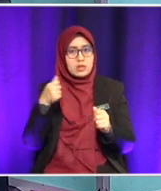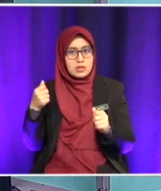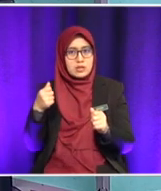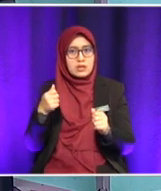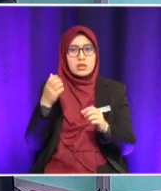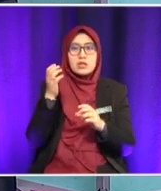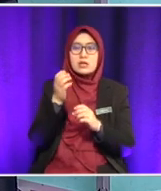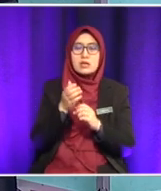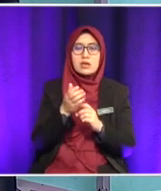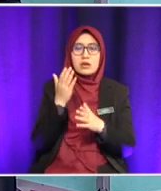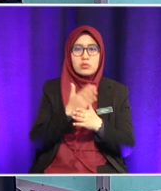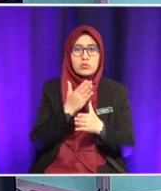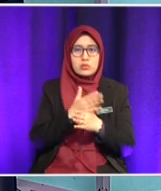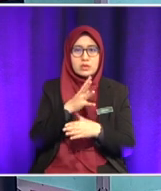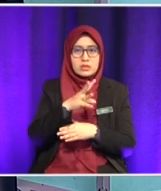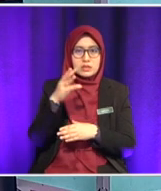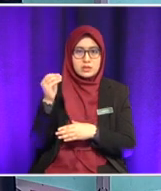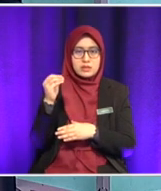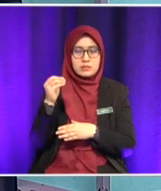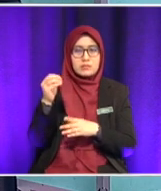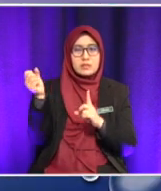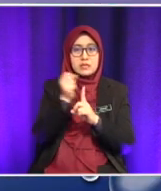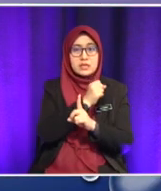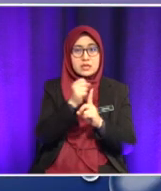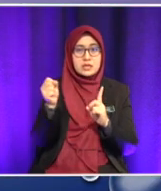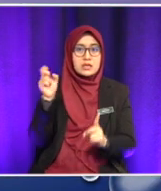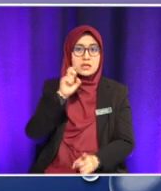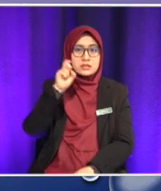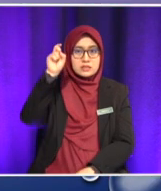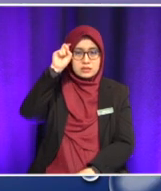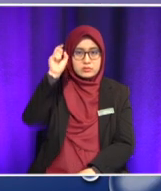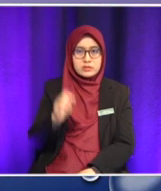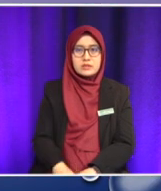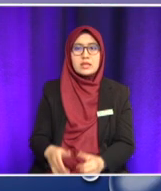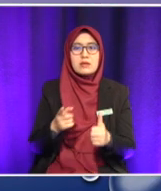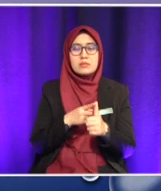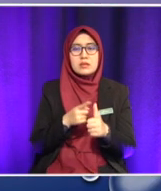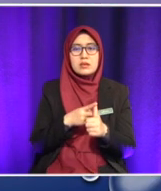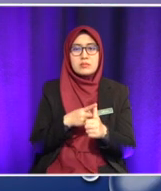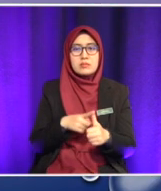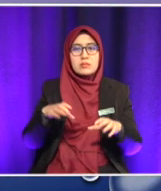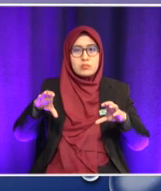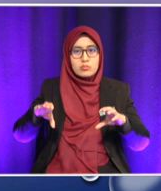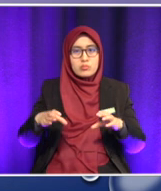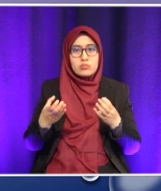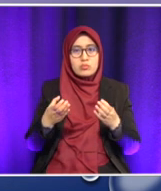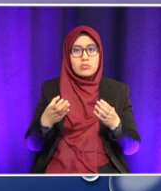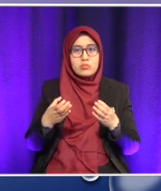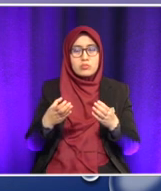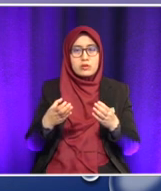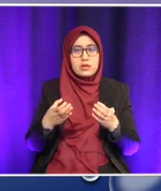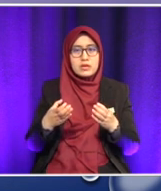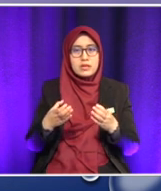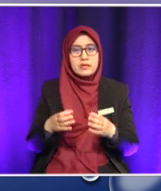buat laporan segera menghadapi situasi seperti gangguan maupun